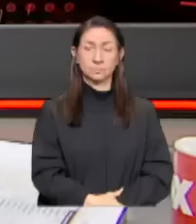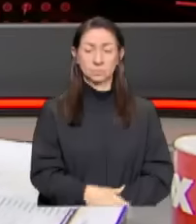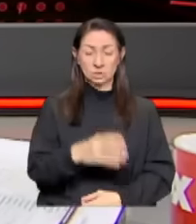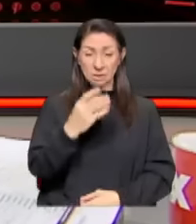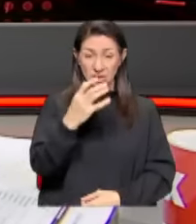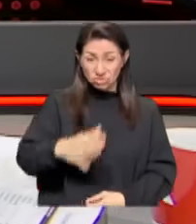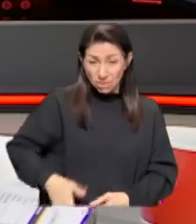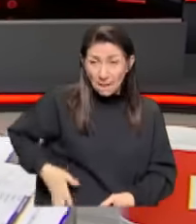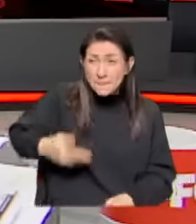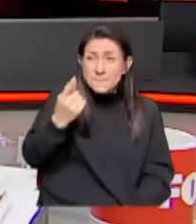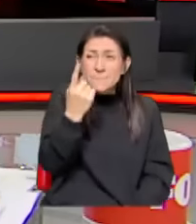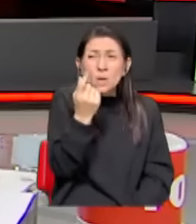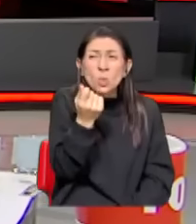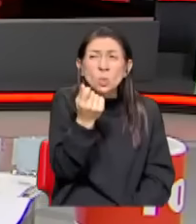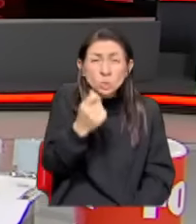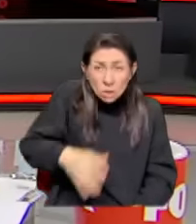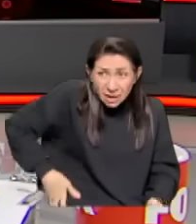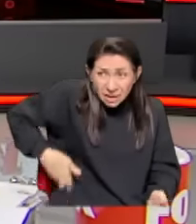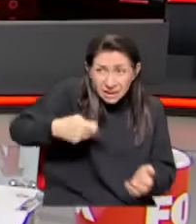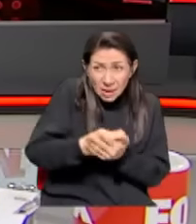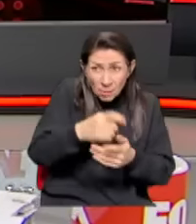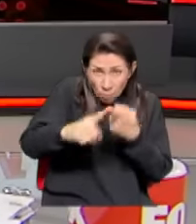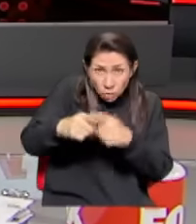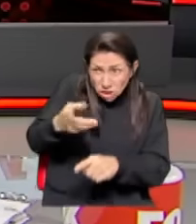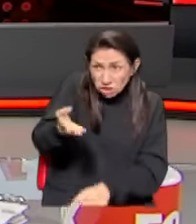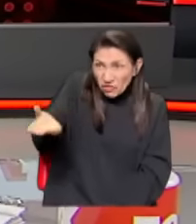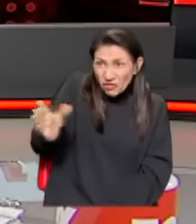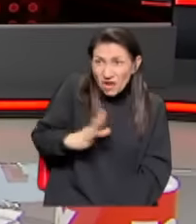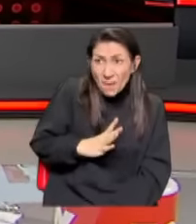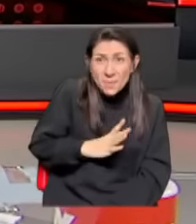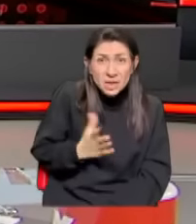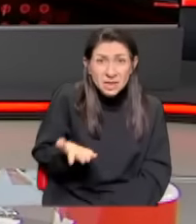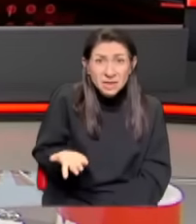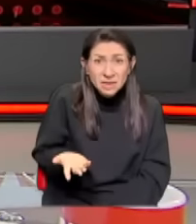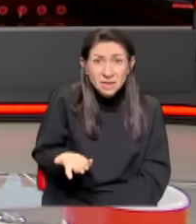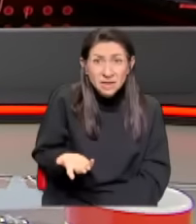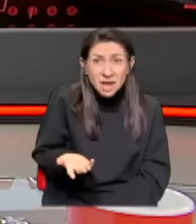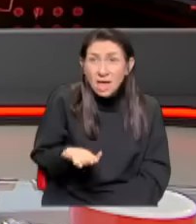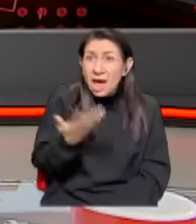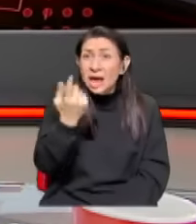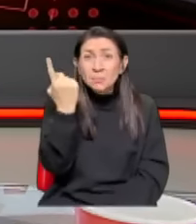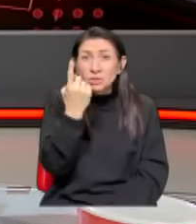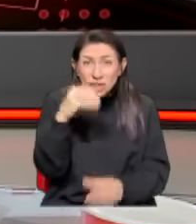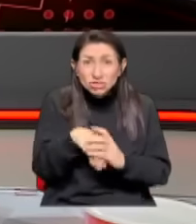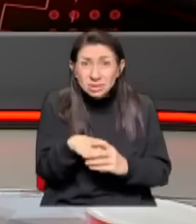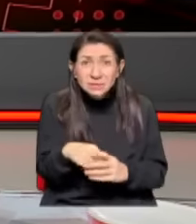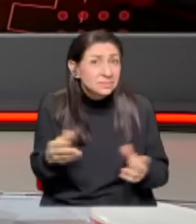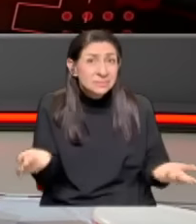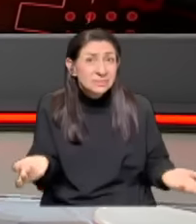Cebinden bir tane bir kuruş para vermiş siyasetçi var mı ya bu ülkede? Herhangi bir şey için.